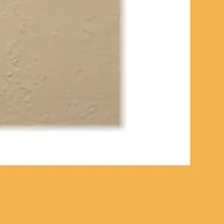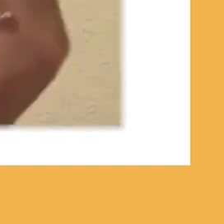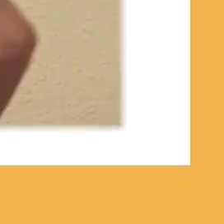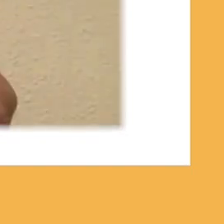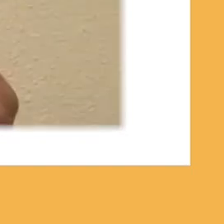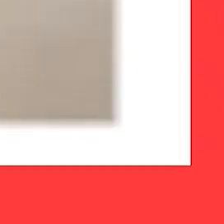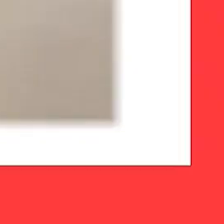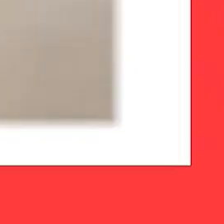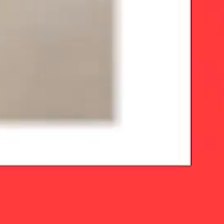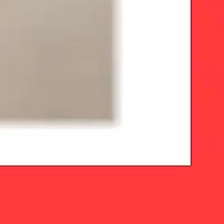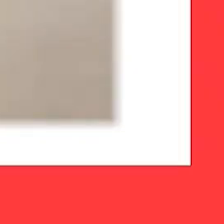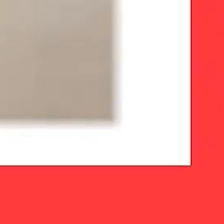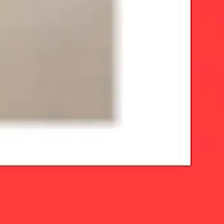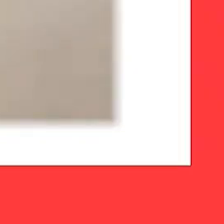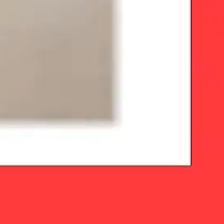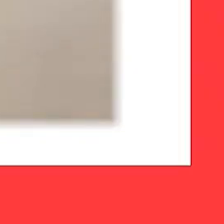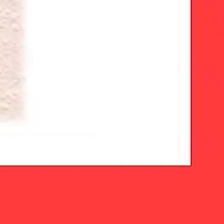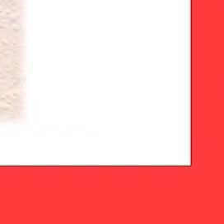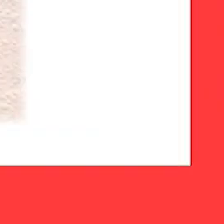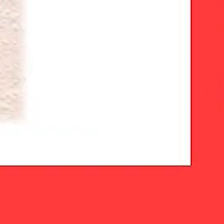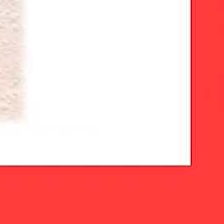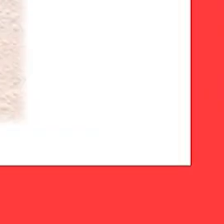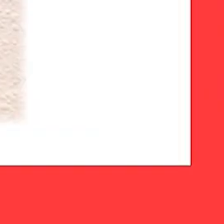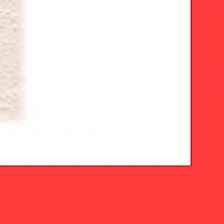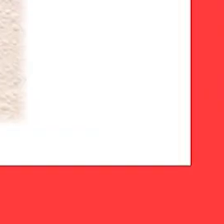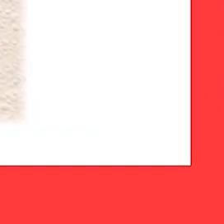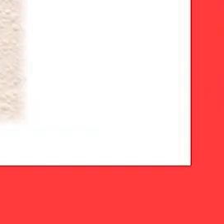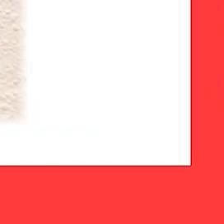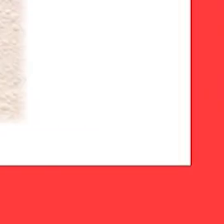Ang CFO ay